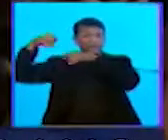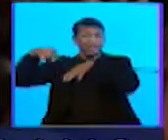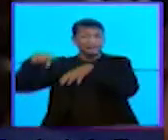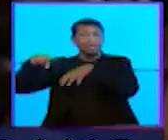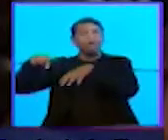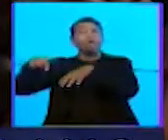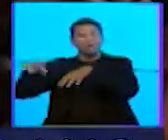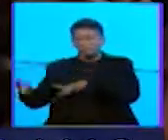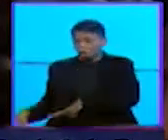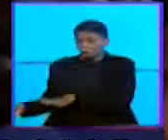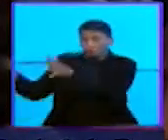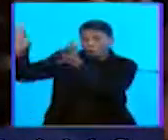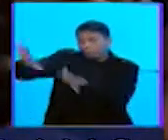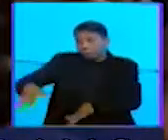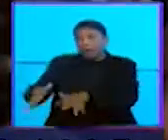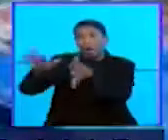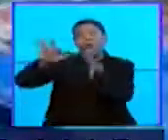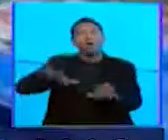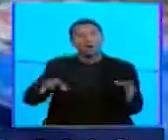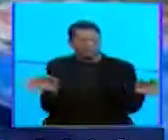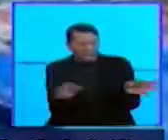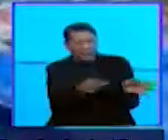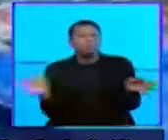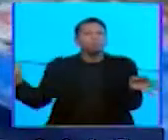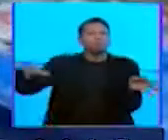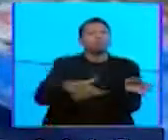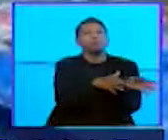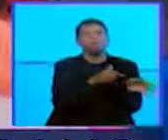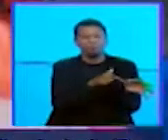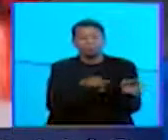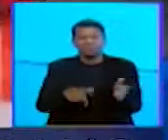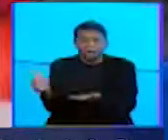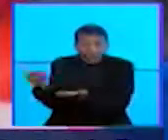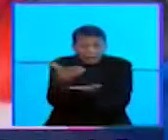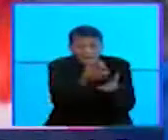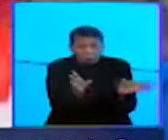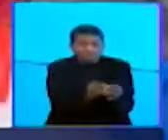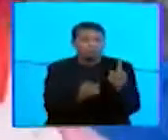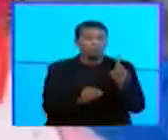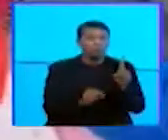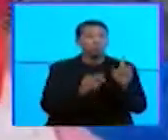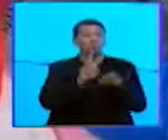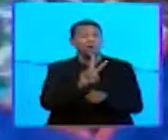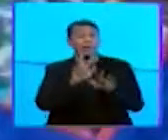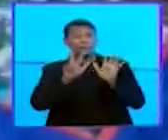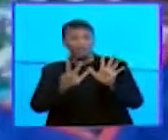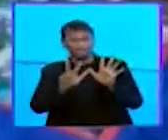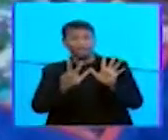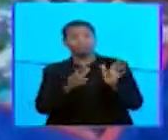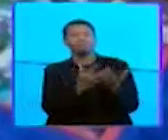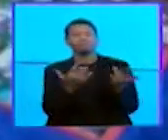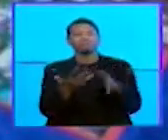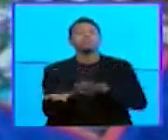Data BNPB NTT mencatat hingga hari ini sebanyak 128 warga meninggal dunia dan 72 orang dilaporkan